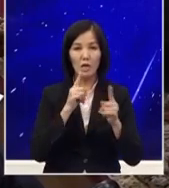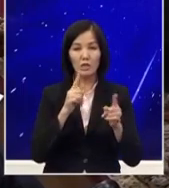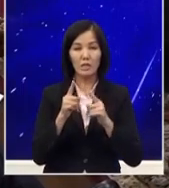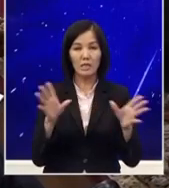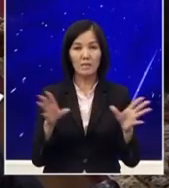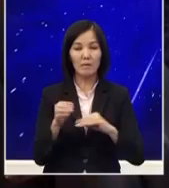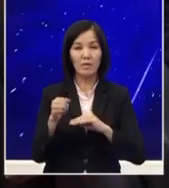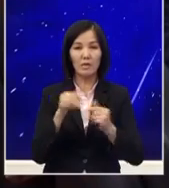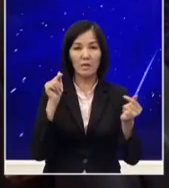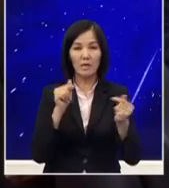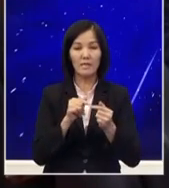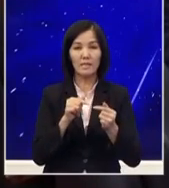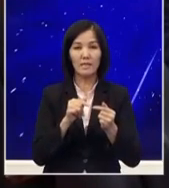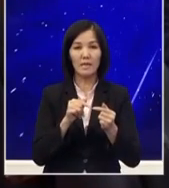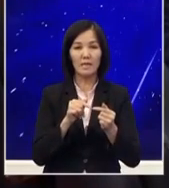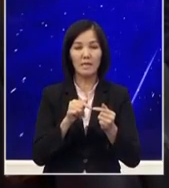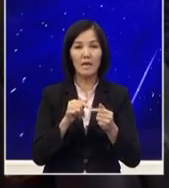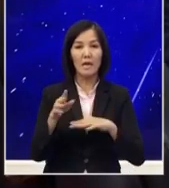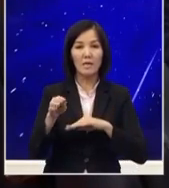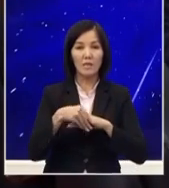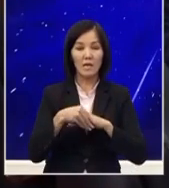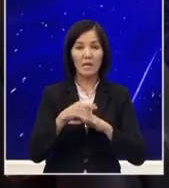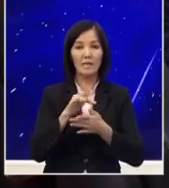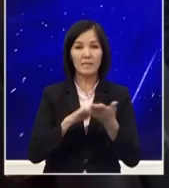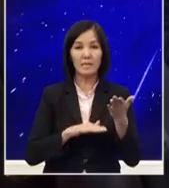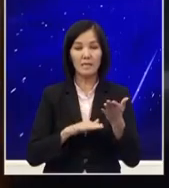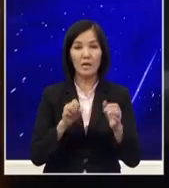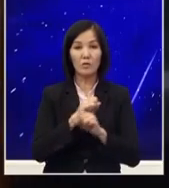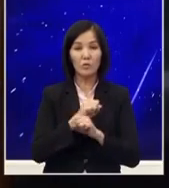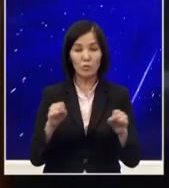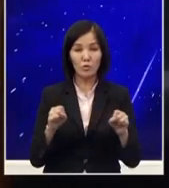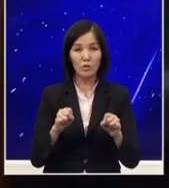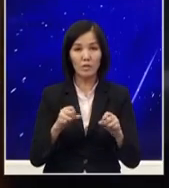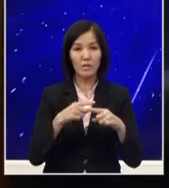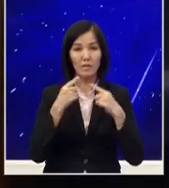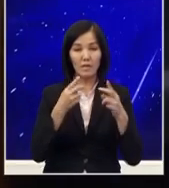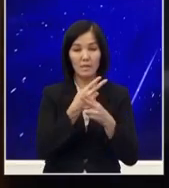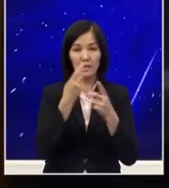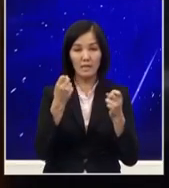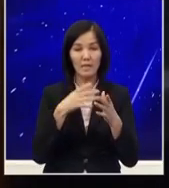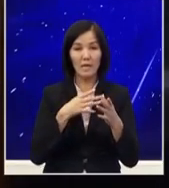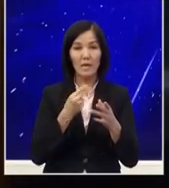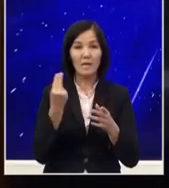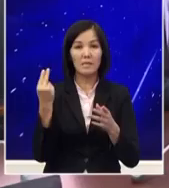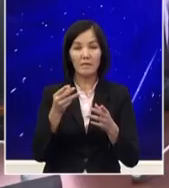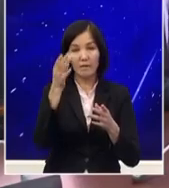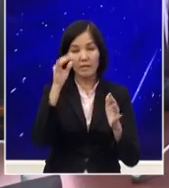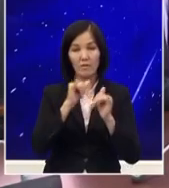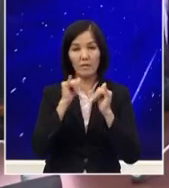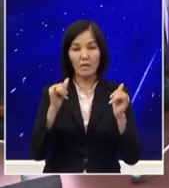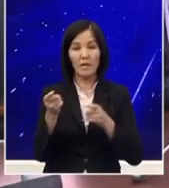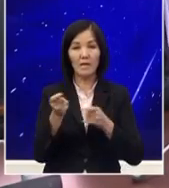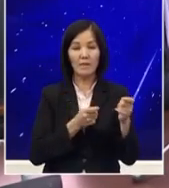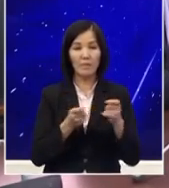сыбайлас жемқорлыққа жол беріп, жең ұшынан жалғасатындарға жол жоқтығын ескертті. Халықтың сандық сауаттылығын арттыруда жергілікті